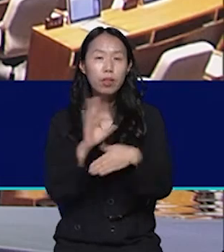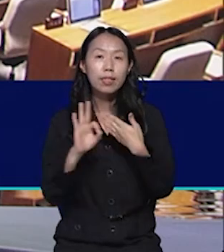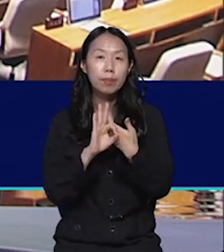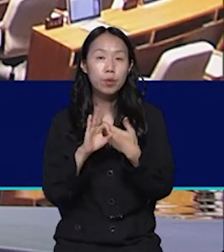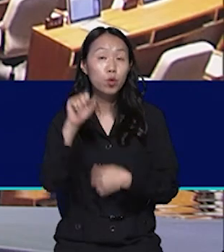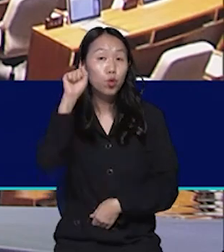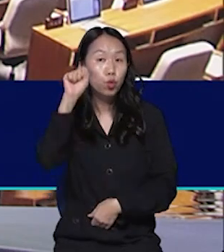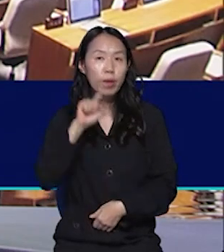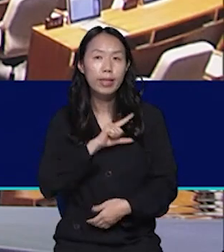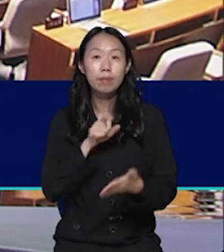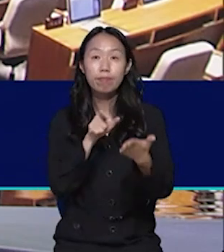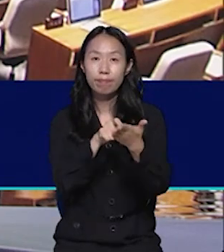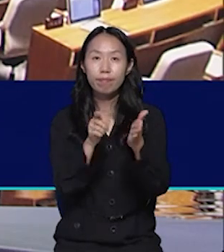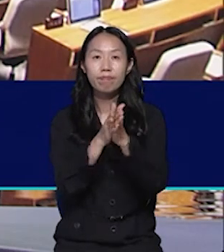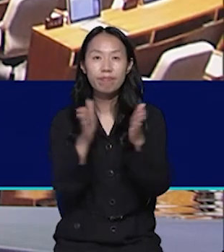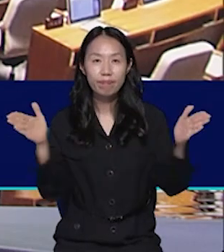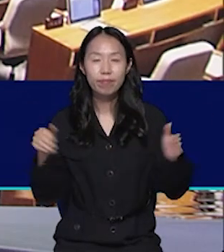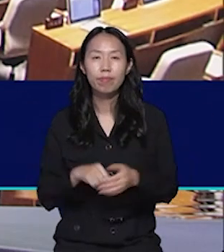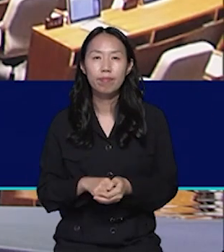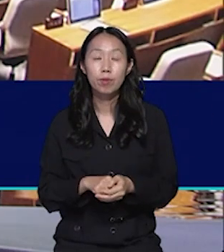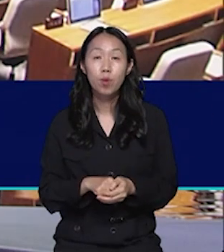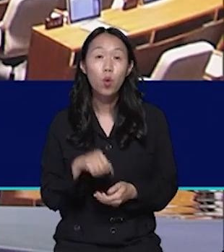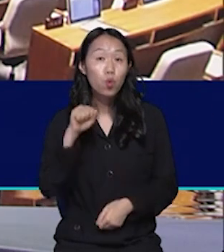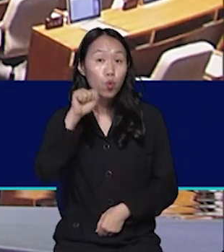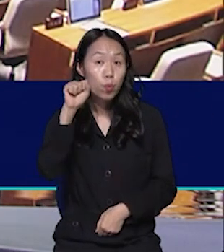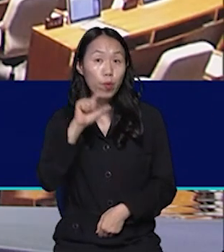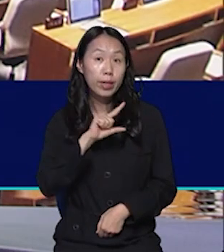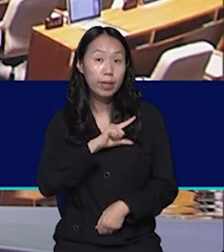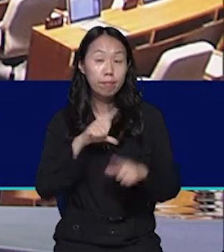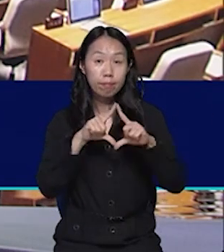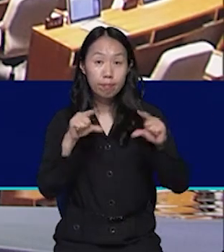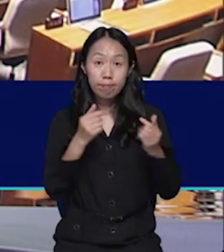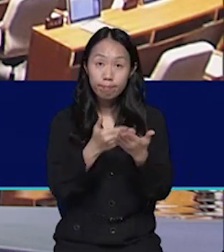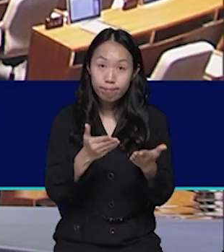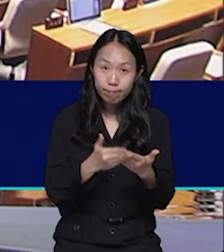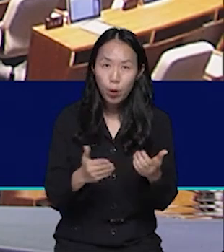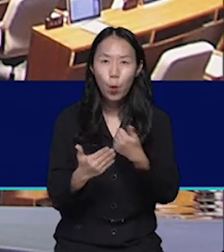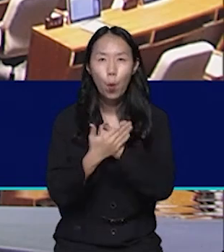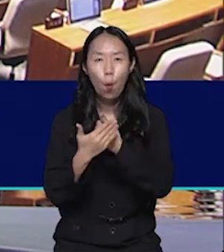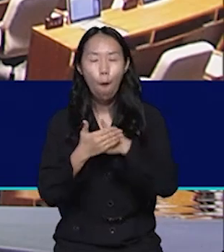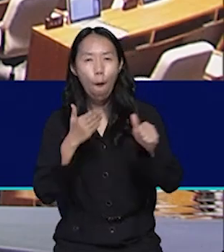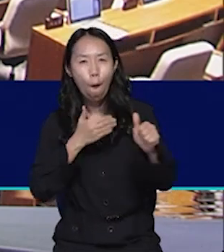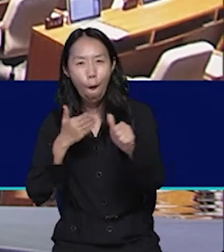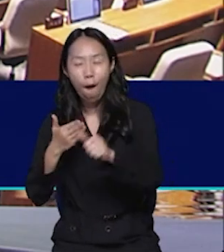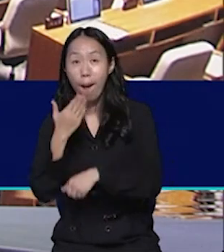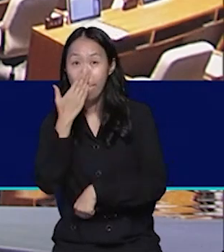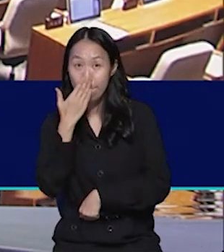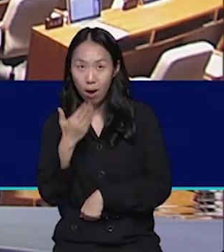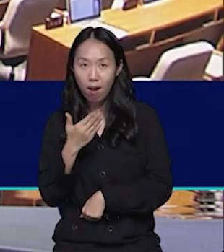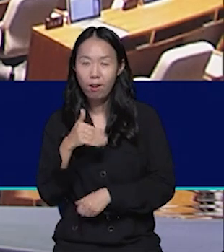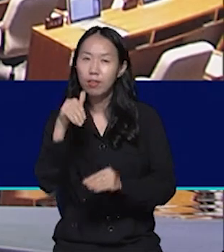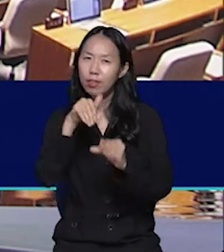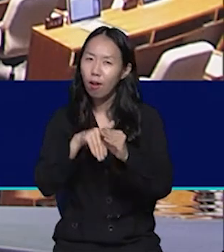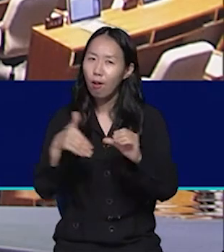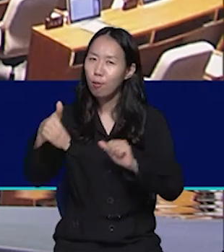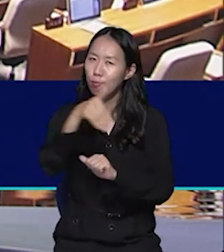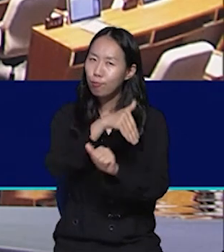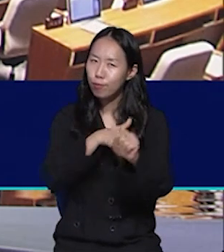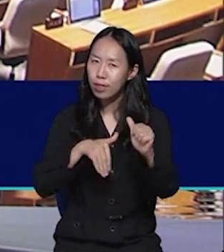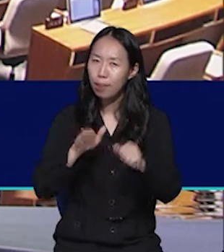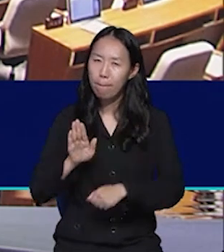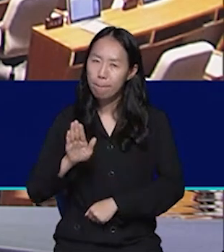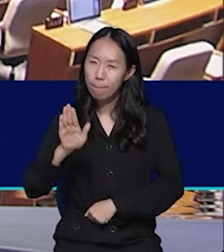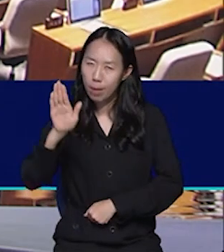시작됩니다 예비 후보의 명함 배포와지지 호소가 가능해져 선거 분위기가 고조될 전망입니다 이현길